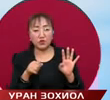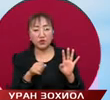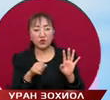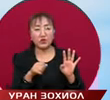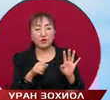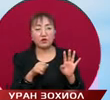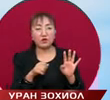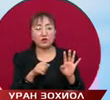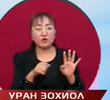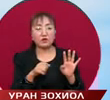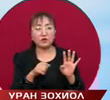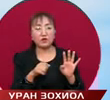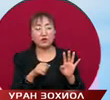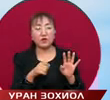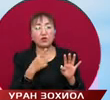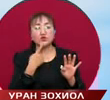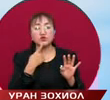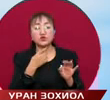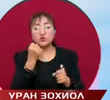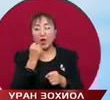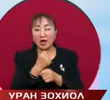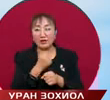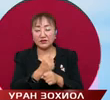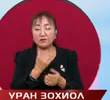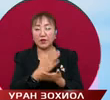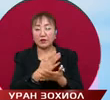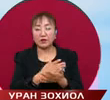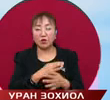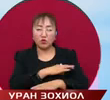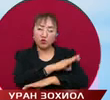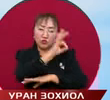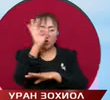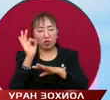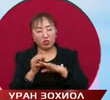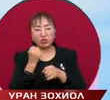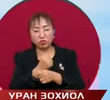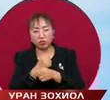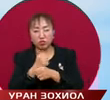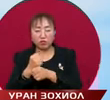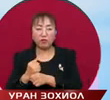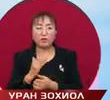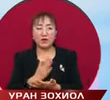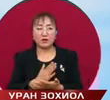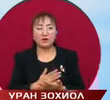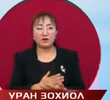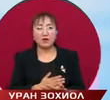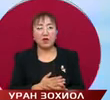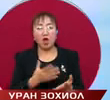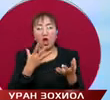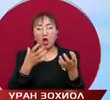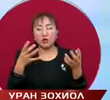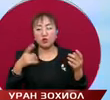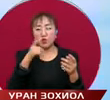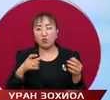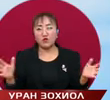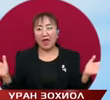хүнд хөдөлмөр цаг наргүй. За тийм учраас олонний хүч олонгүй далаа нийтээр энэ